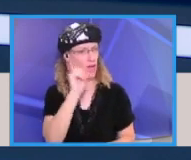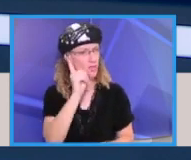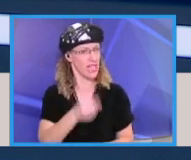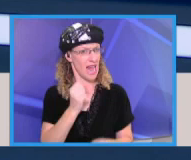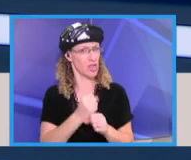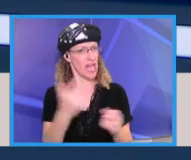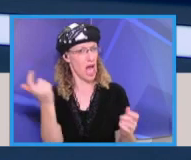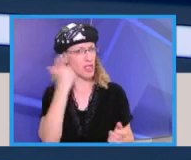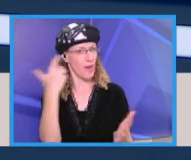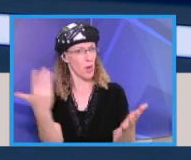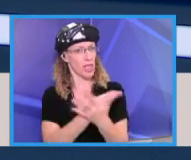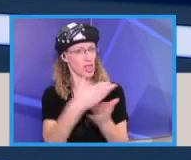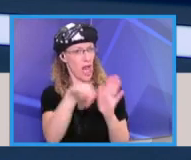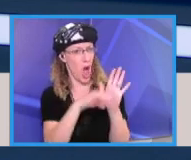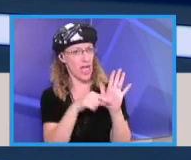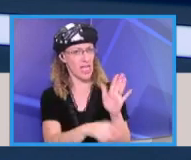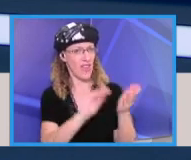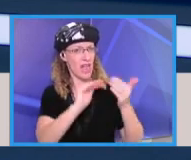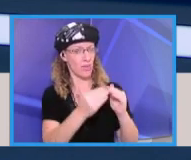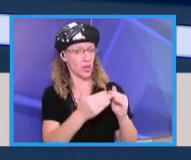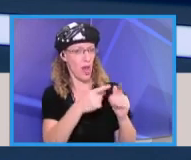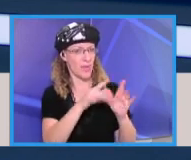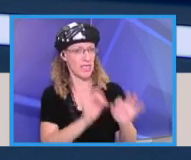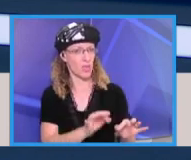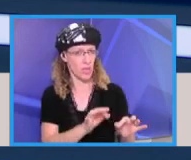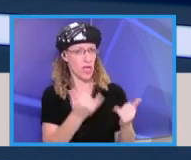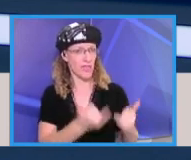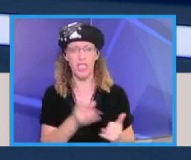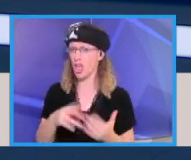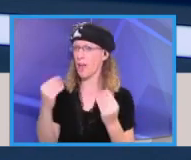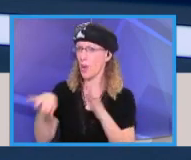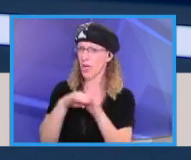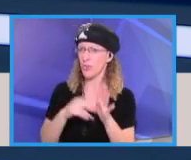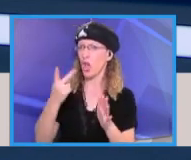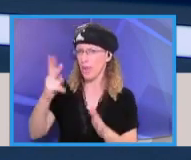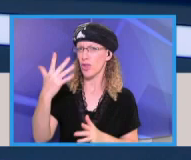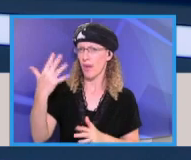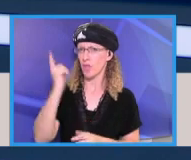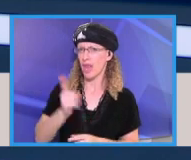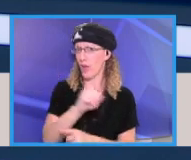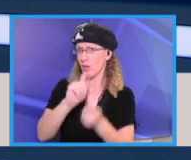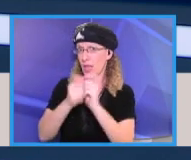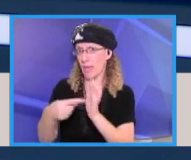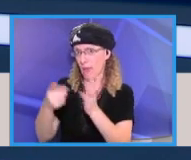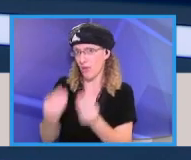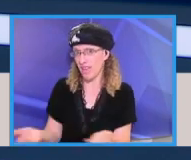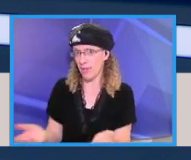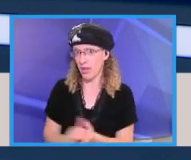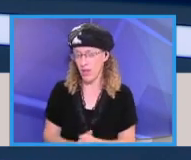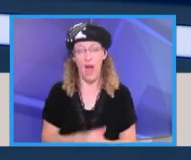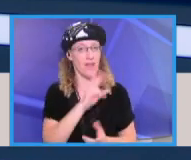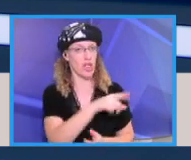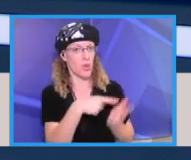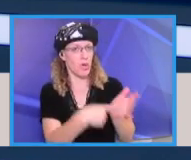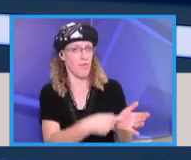חשיבה מחודשת של החוק הזה ולהתאים אותו למציאות העכשווית? יש הרבה חוקים שהם הרבה יותר מ-35 שנה, אנחנו לא משנים אותם כי הם טובים. אבל הנה, יש לו פה דוגמה בולטת של חוק